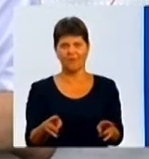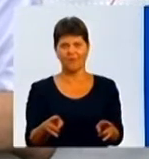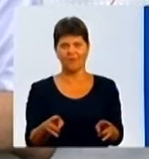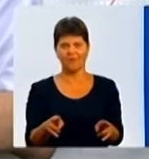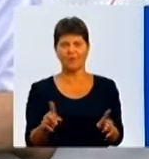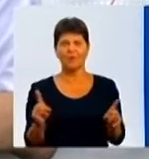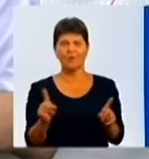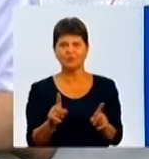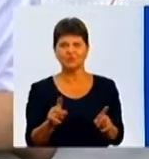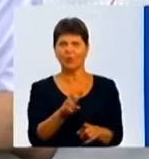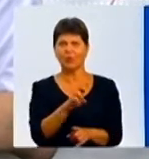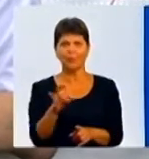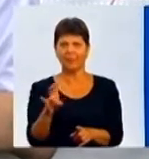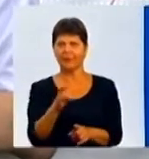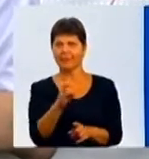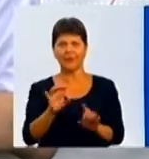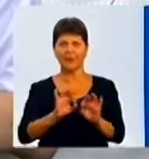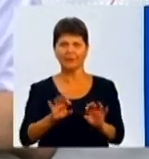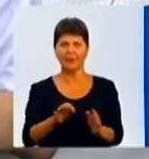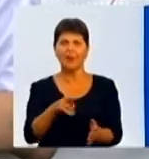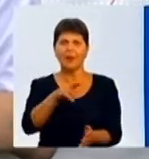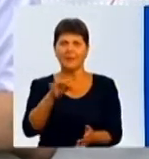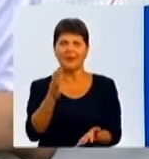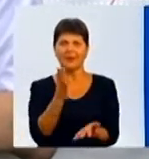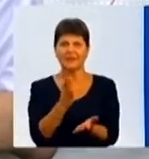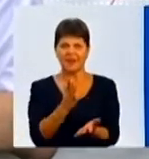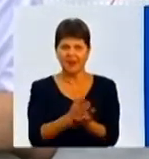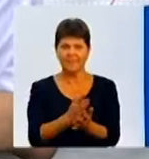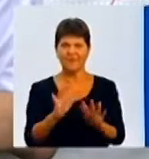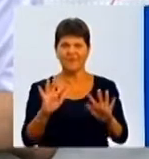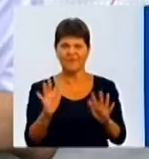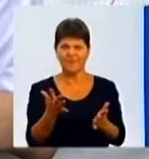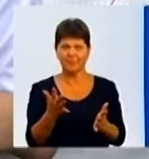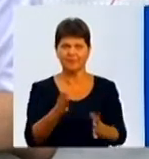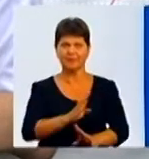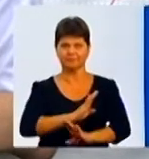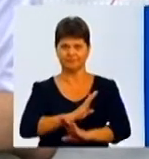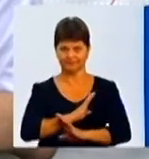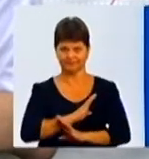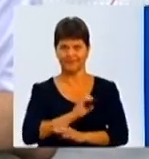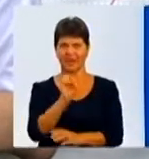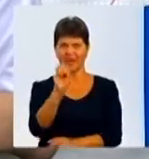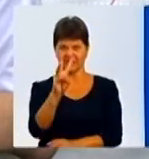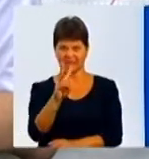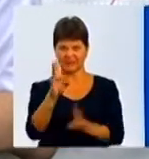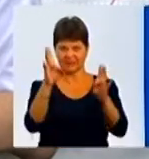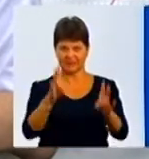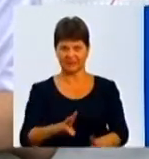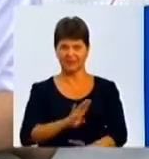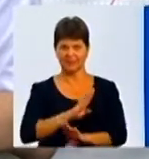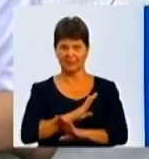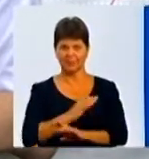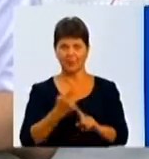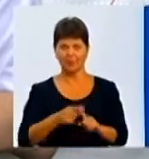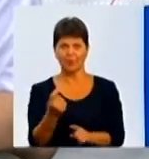щоб там не говорили, але при наявності випадків летальних, це 13 випадків, це ще дуже мало. Були роки,